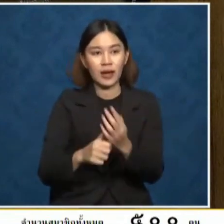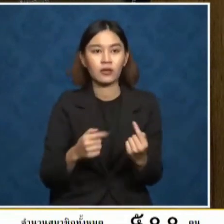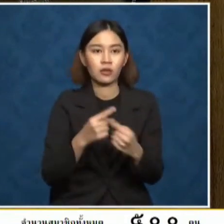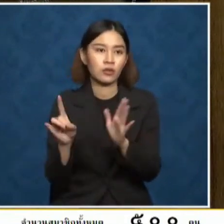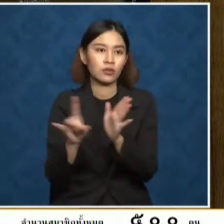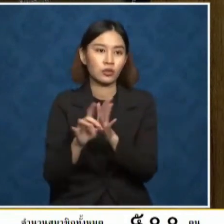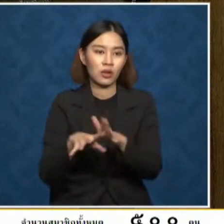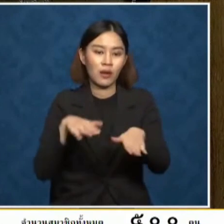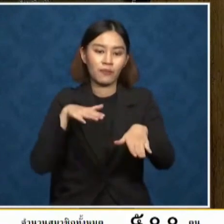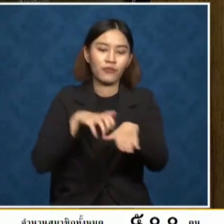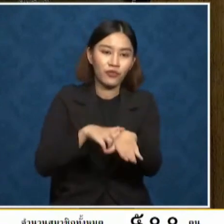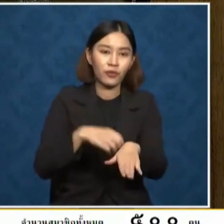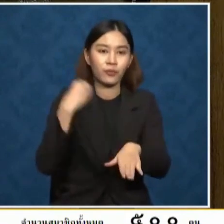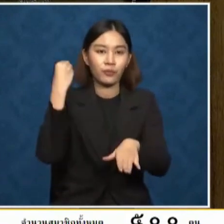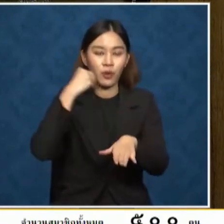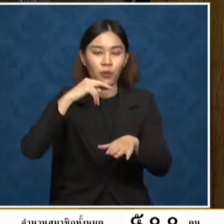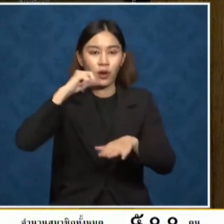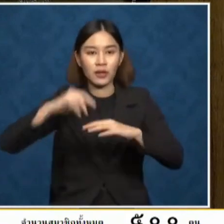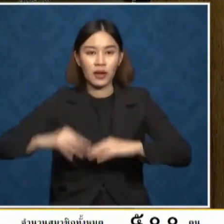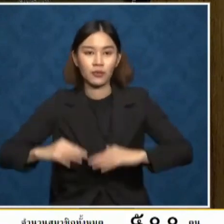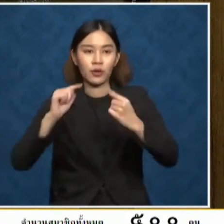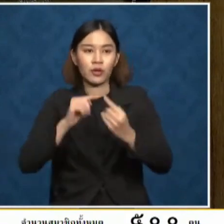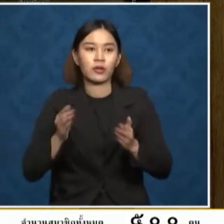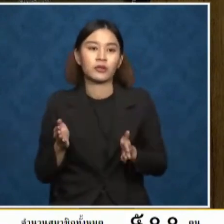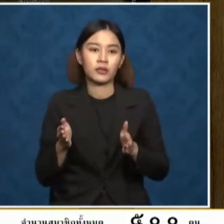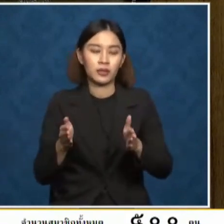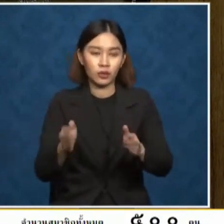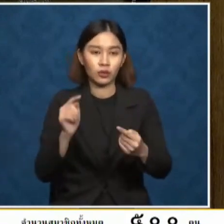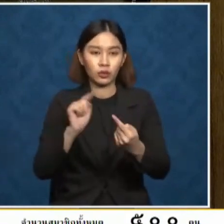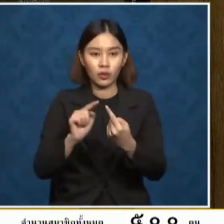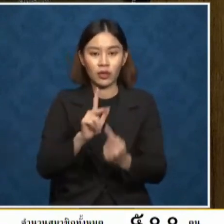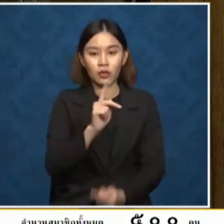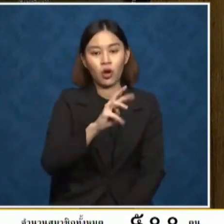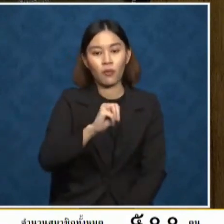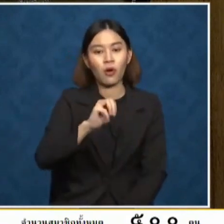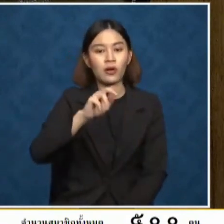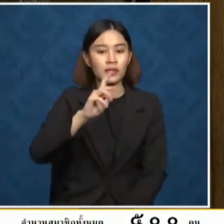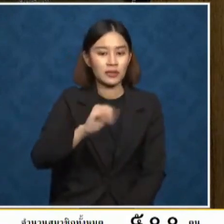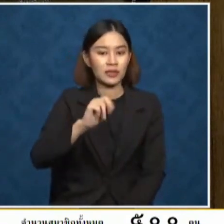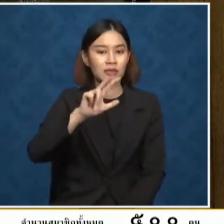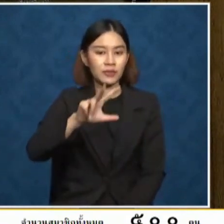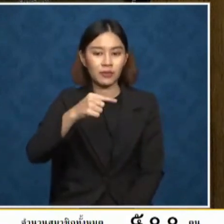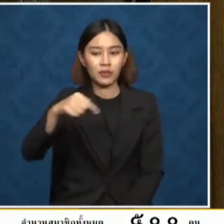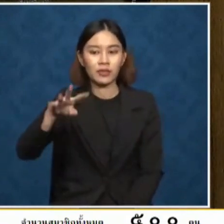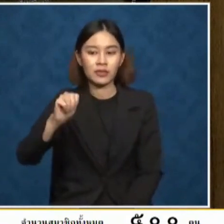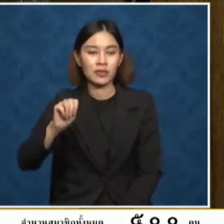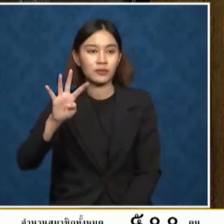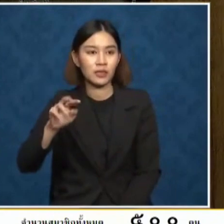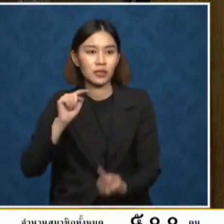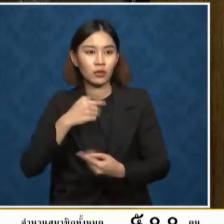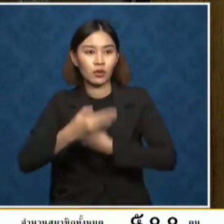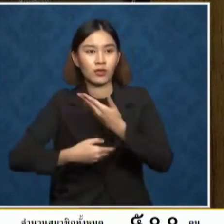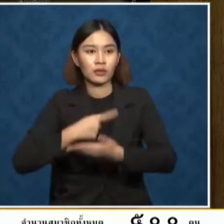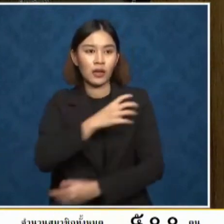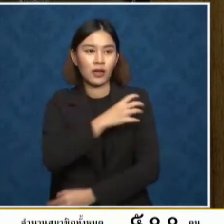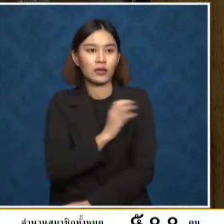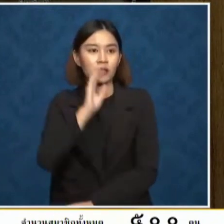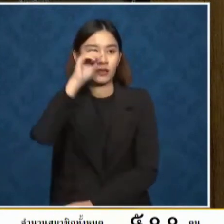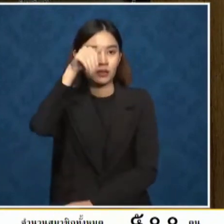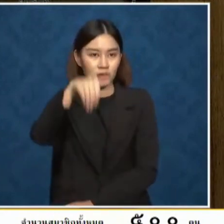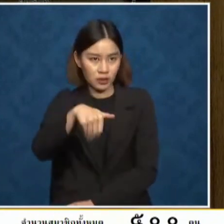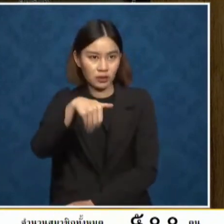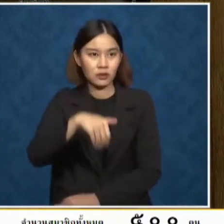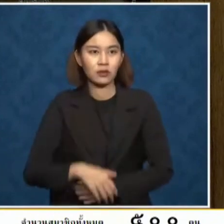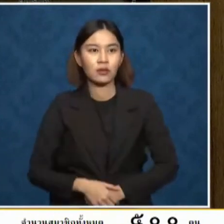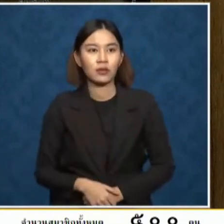เกิดิเหตบ่อยค้างและน้ำท่วมขาบนถนนพูนศิริระหว่างกม 43ถึงกม 44ในพื้นที่ตลาดเทศบาลเมืองนาสาอำเภอ